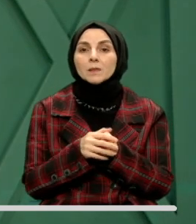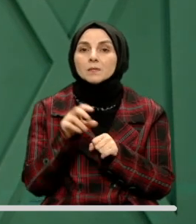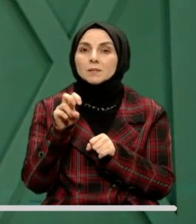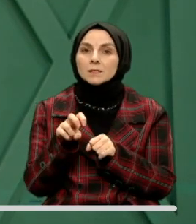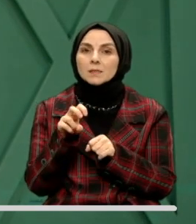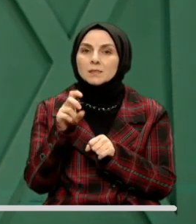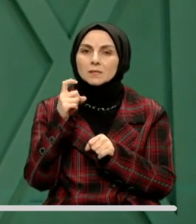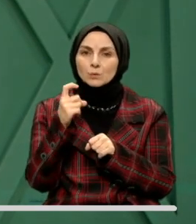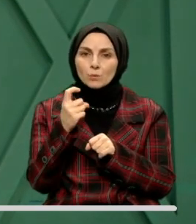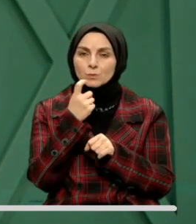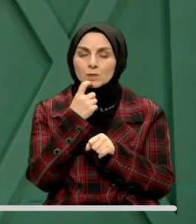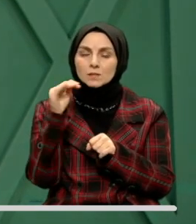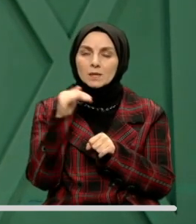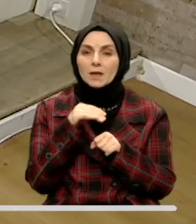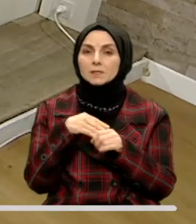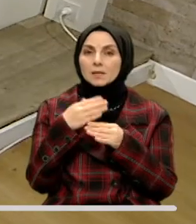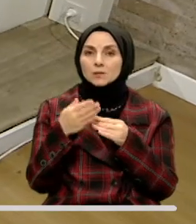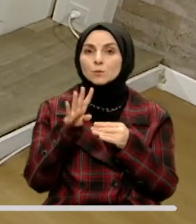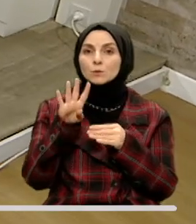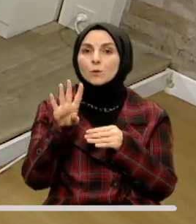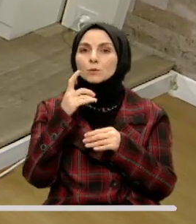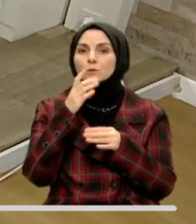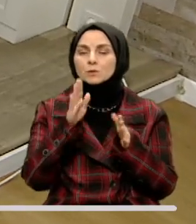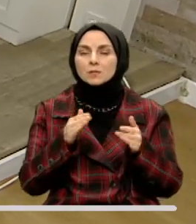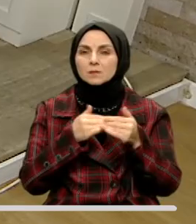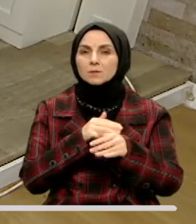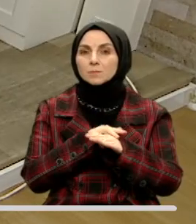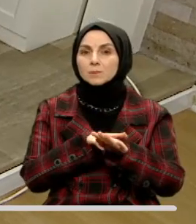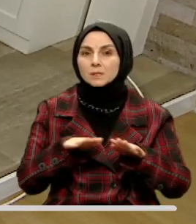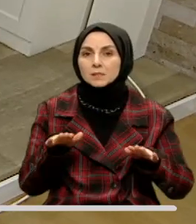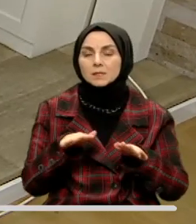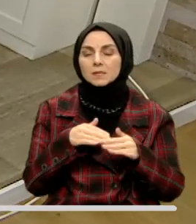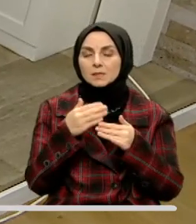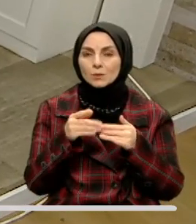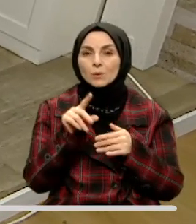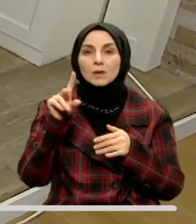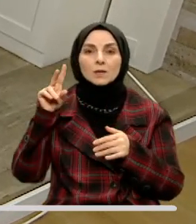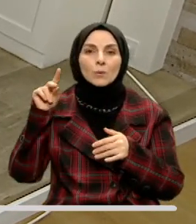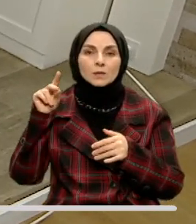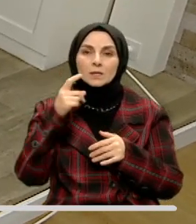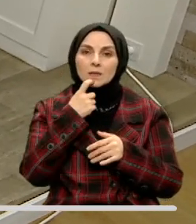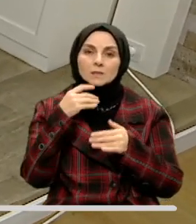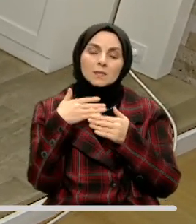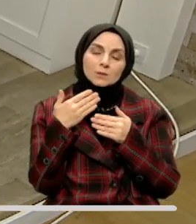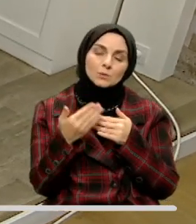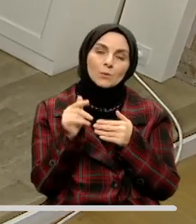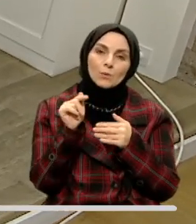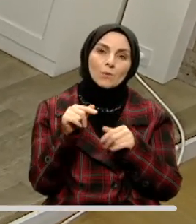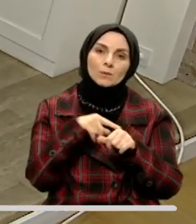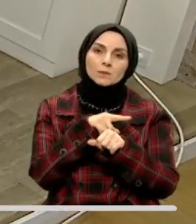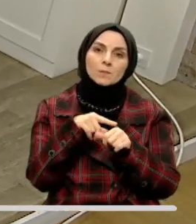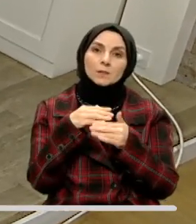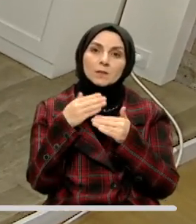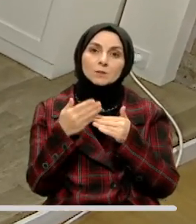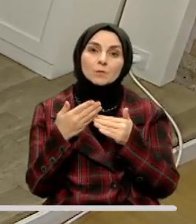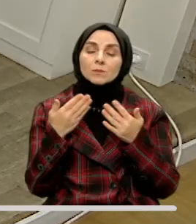özellikle 4. sınıfı bitirdikten sonra. Hani var ya 12 yaş, 12 yaştan sonrası ergenliğe geçiş. O dönemden sonra